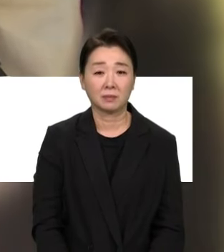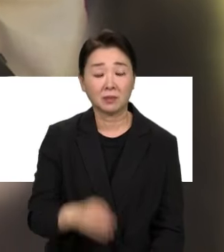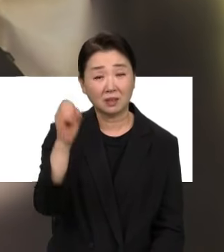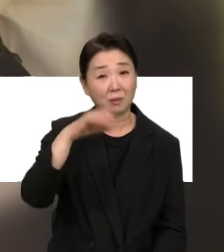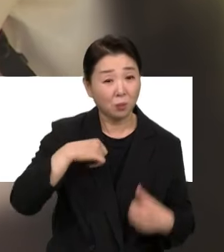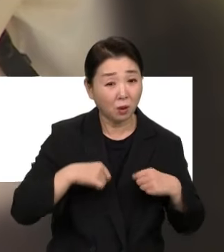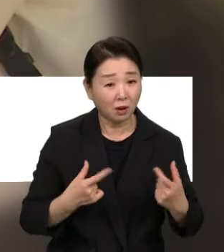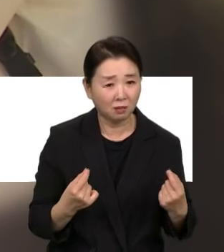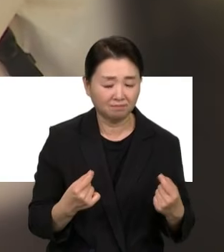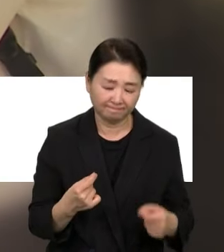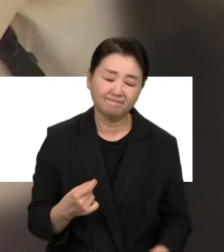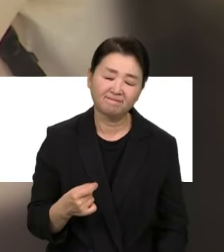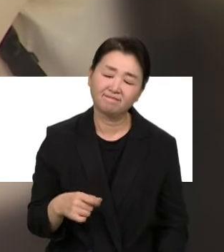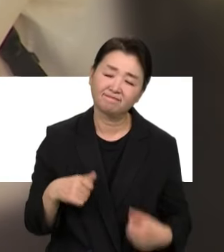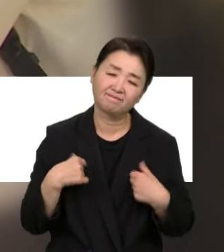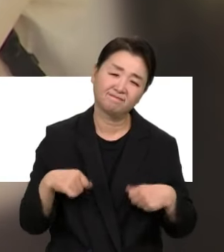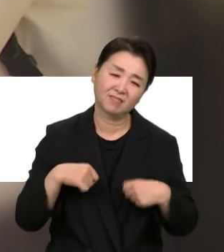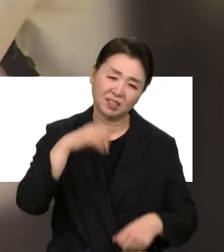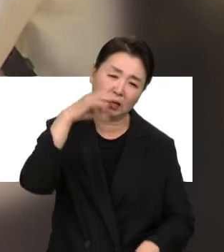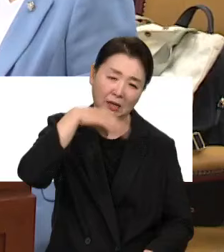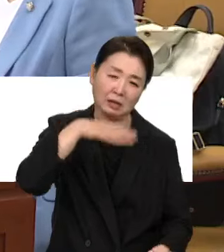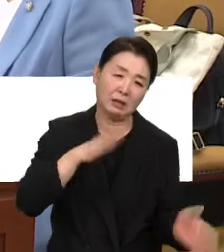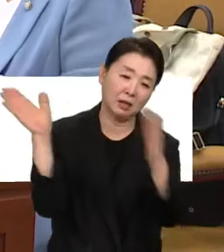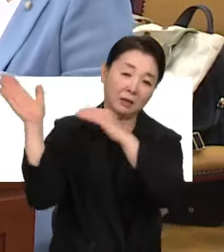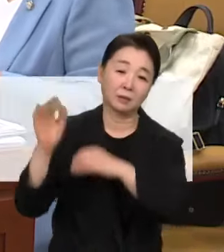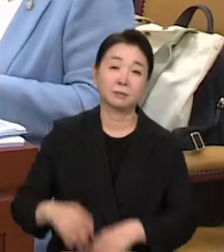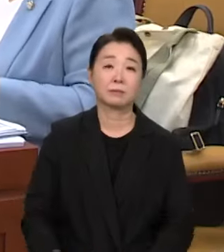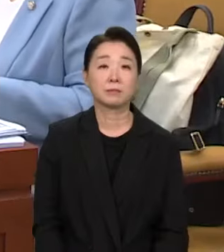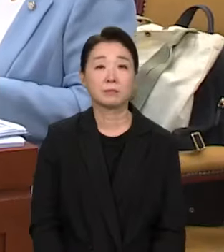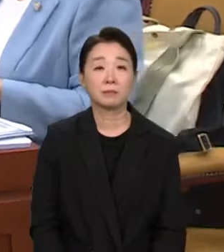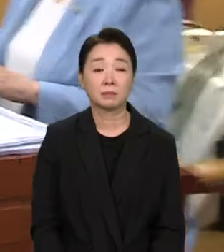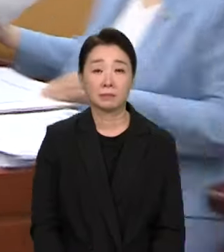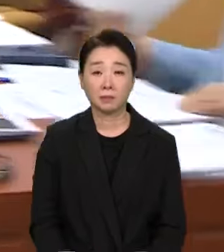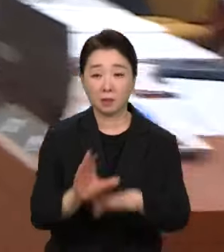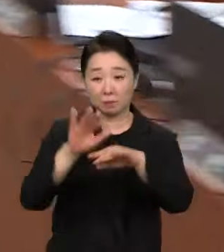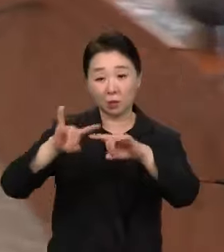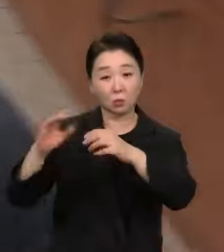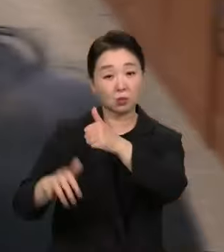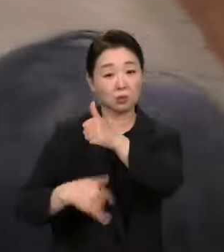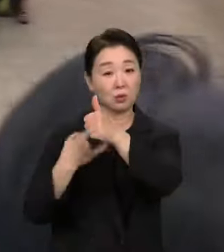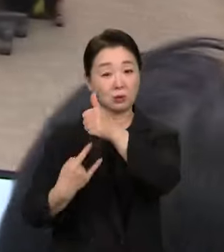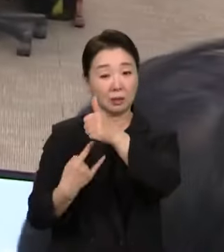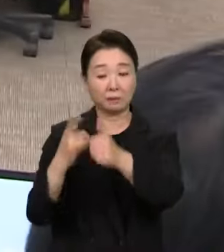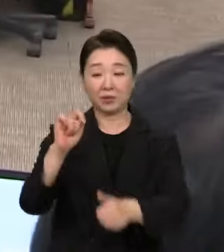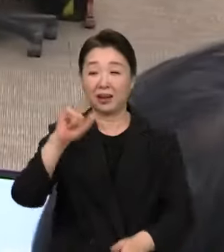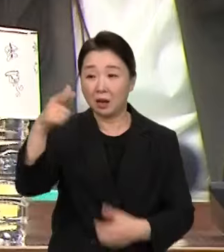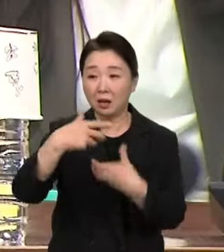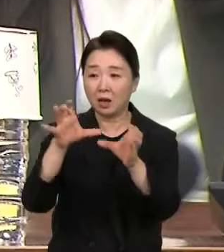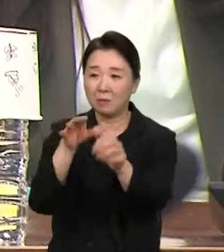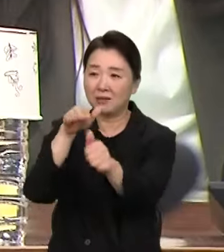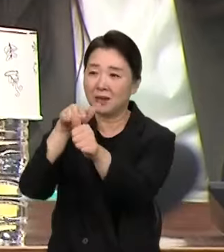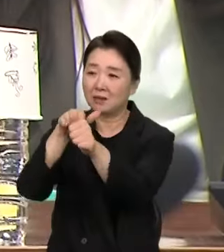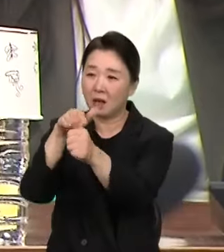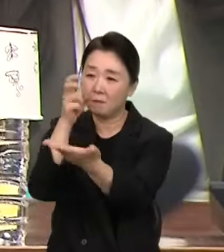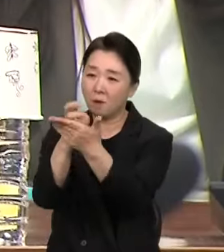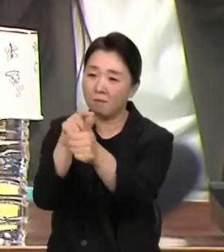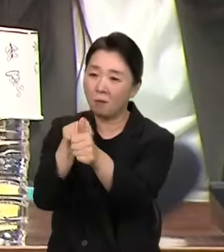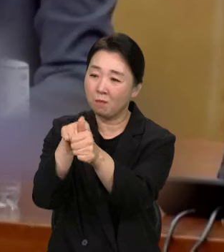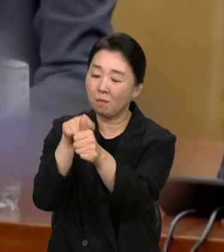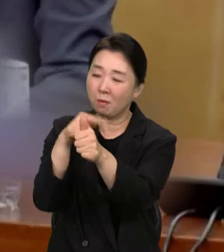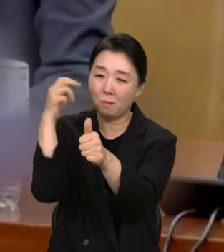포기 상태네 방송통신 위원회는 텔레그램을 제재할 방법을 찾아보겠다고